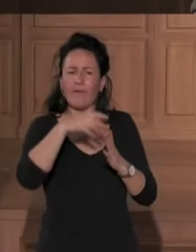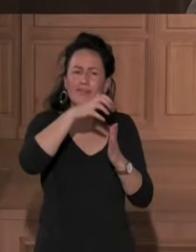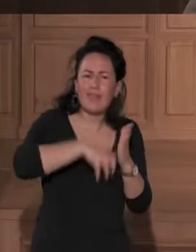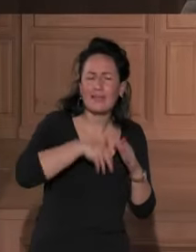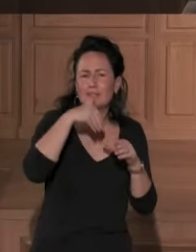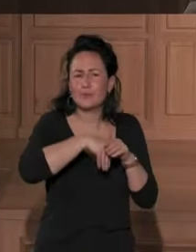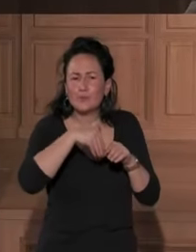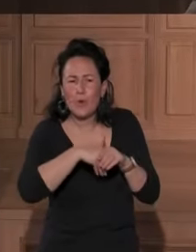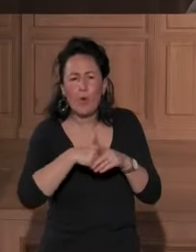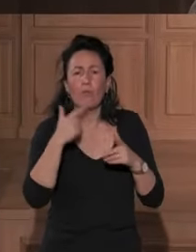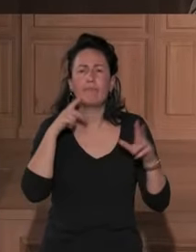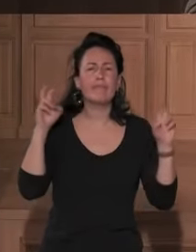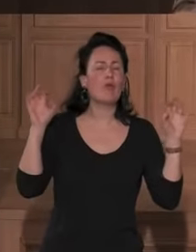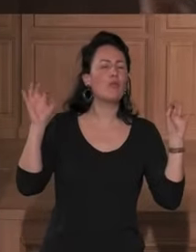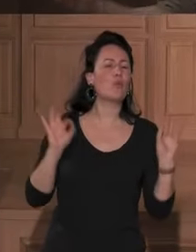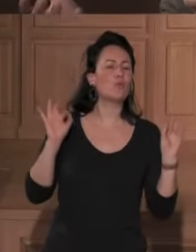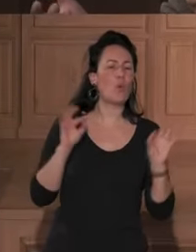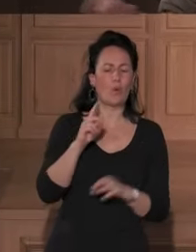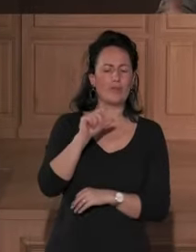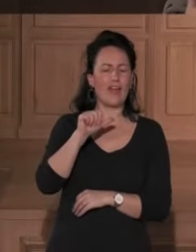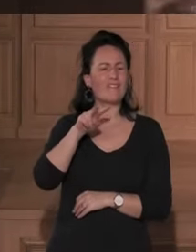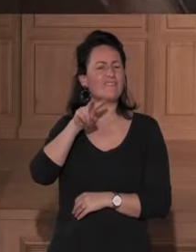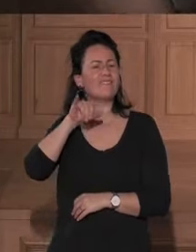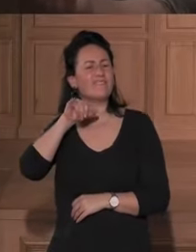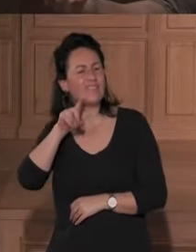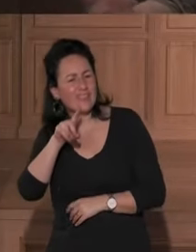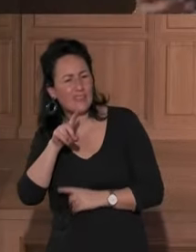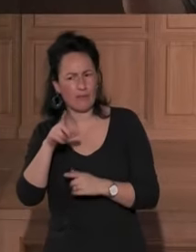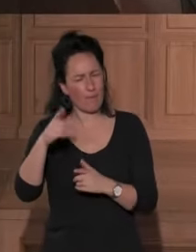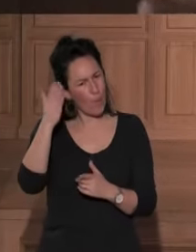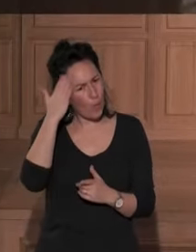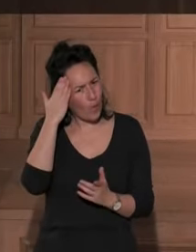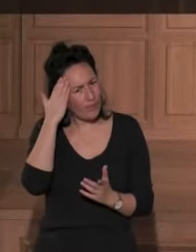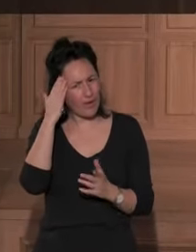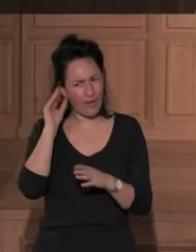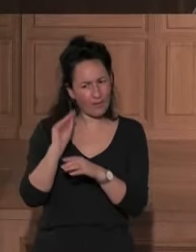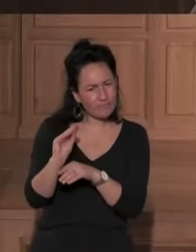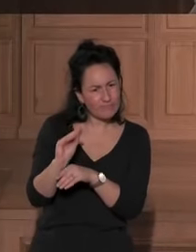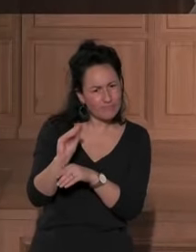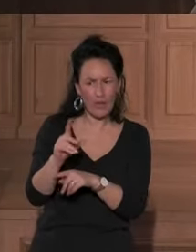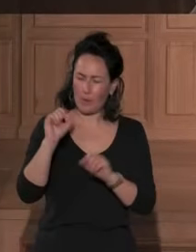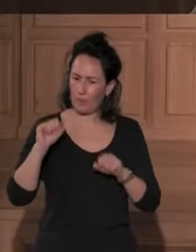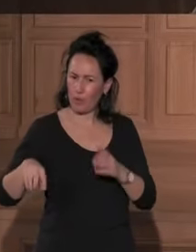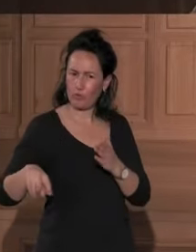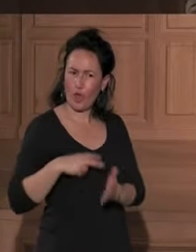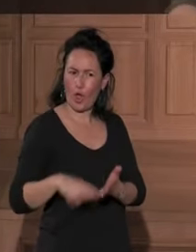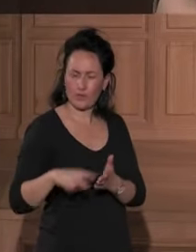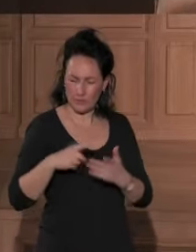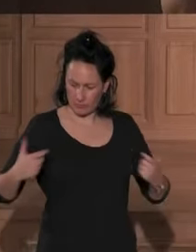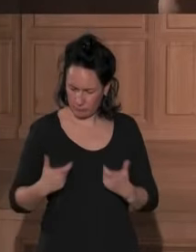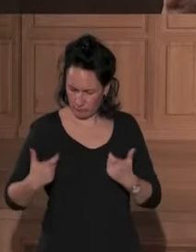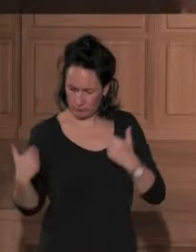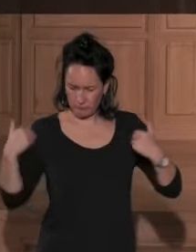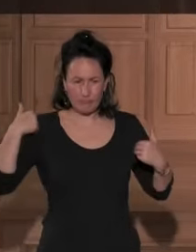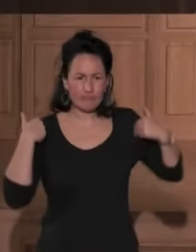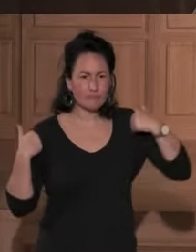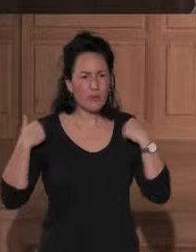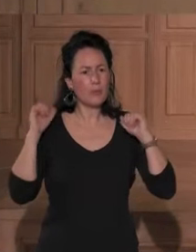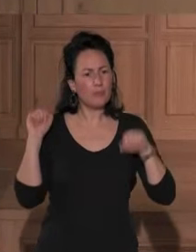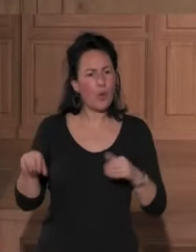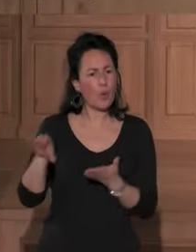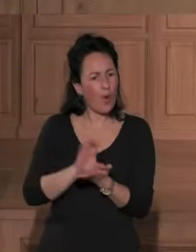David et MC Solar, et pouvoir danser pour le meilleur d'entre eux au niveau psychomotricité, arriver à faire une